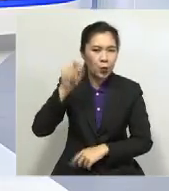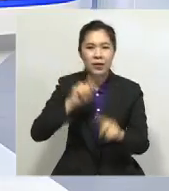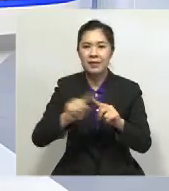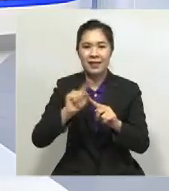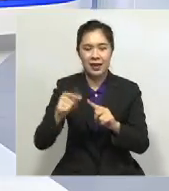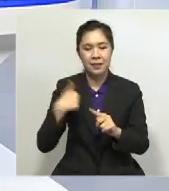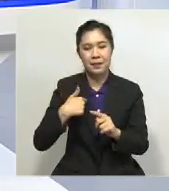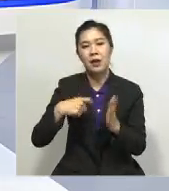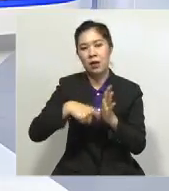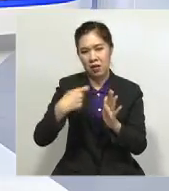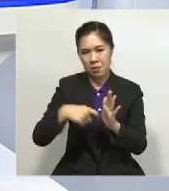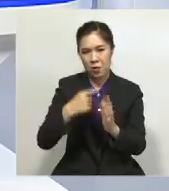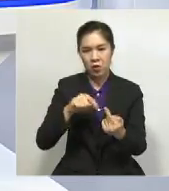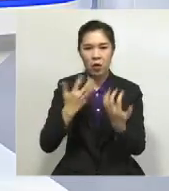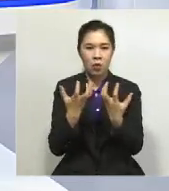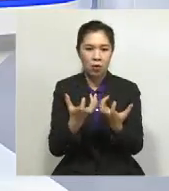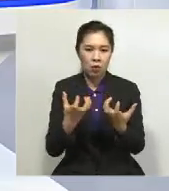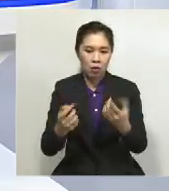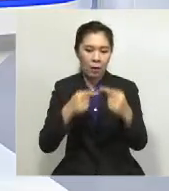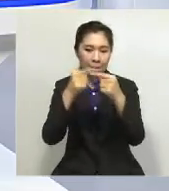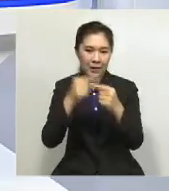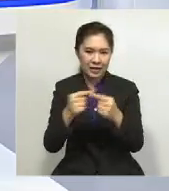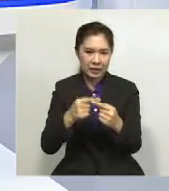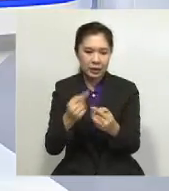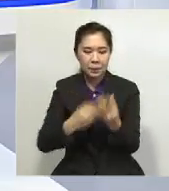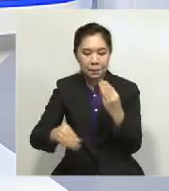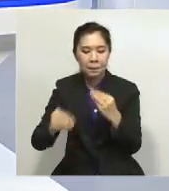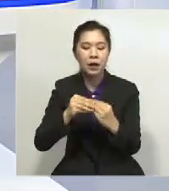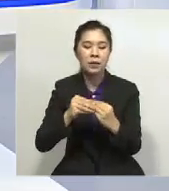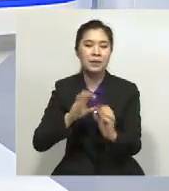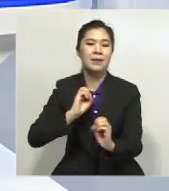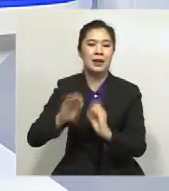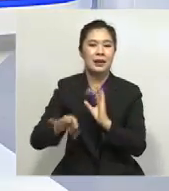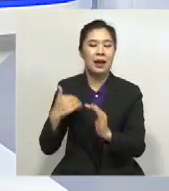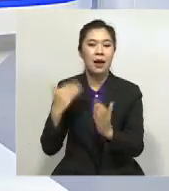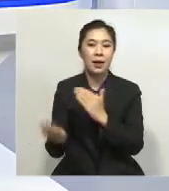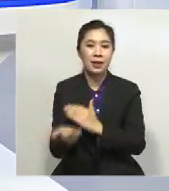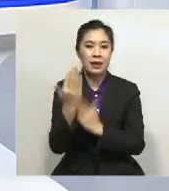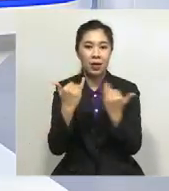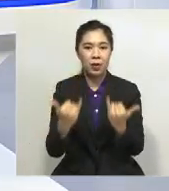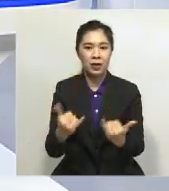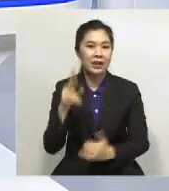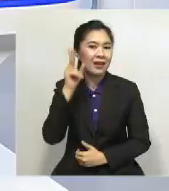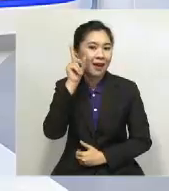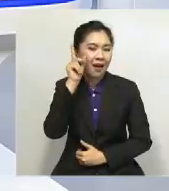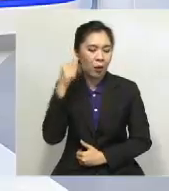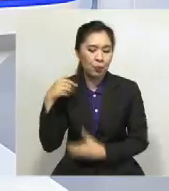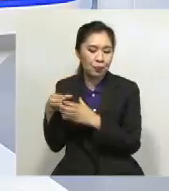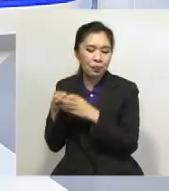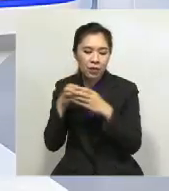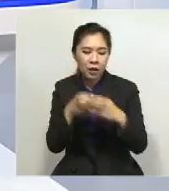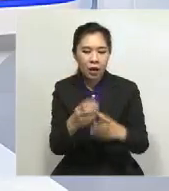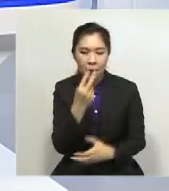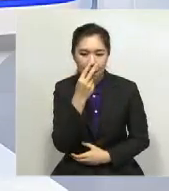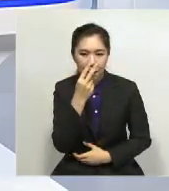เหตุหลักเลยค่ะที่ทำให้จำนวนของการผลิตขยะพลาสติกนั้นเพิ่มมากขึ้นเมื่อช่วงเช้าที่ผ่านมานะคะทีมข่าว NBT ค่ะลงพื้น